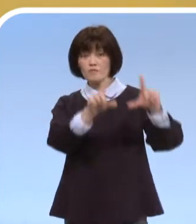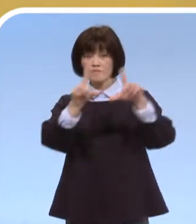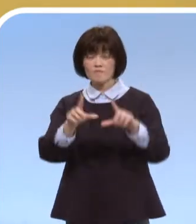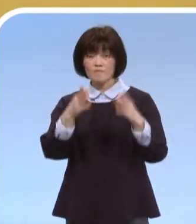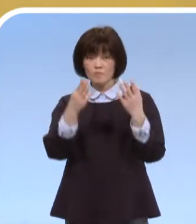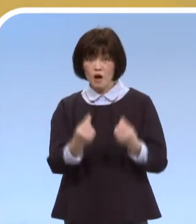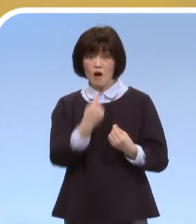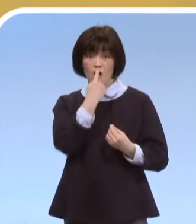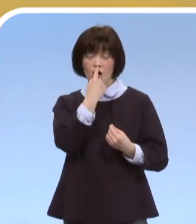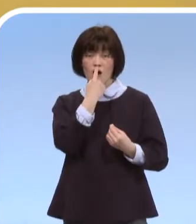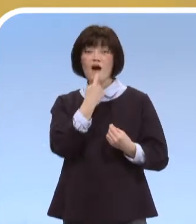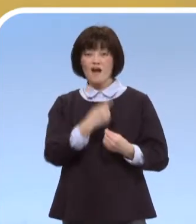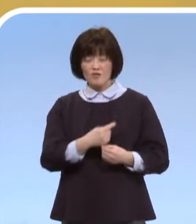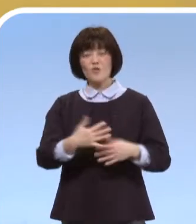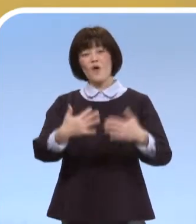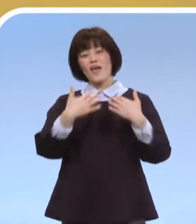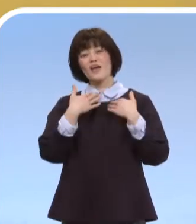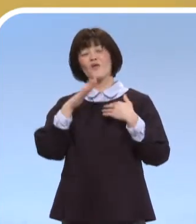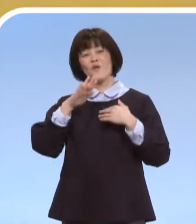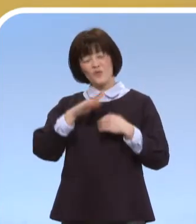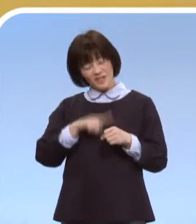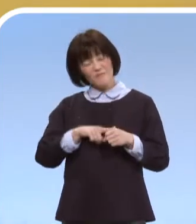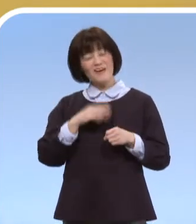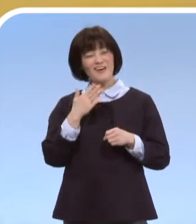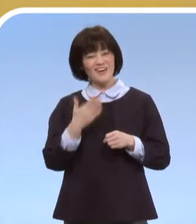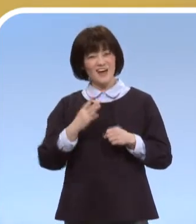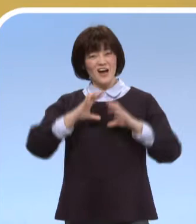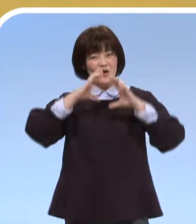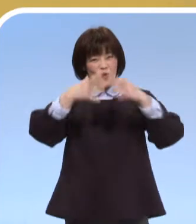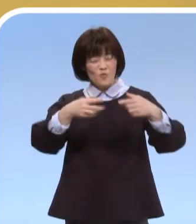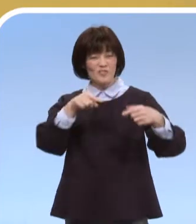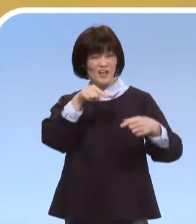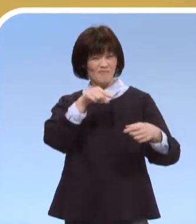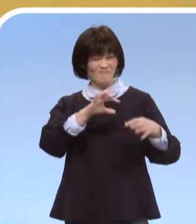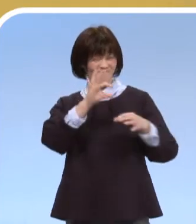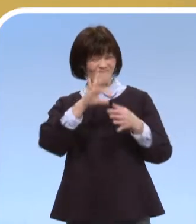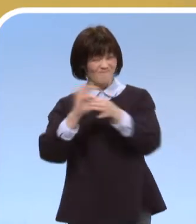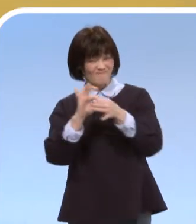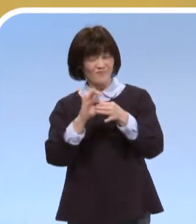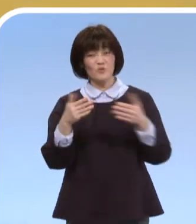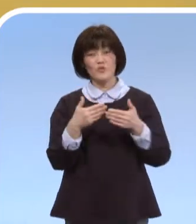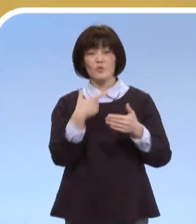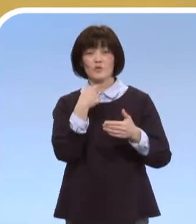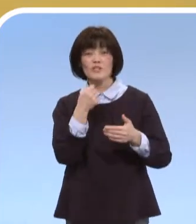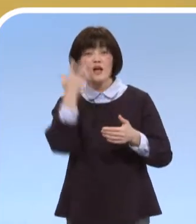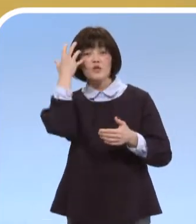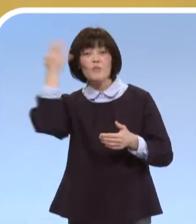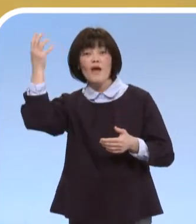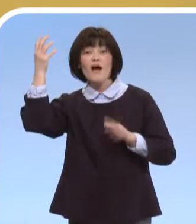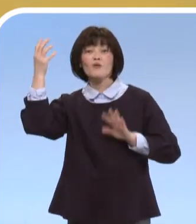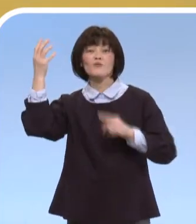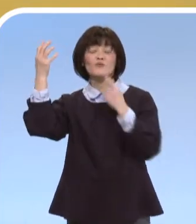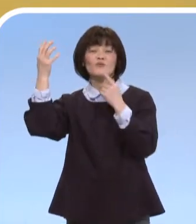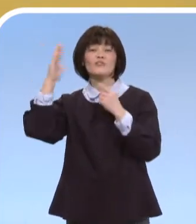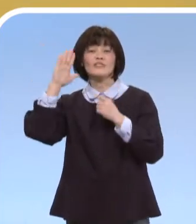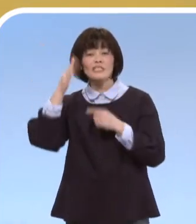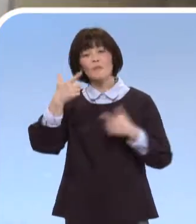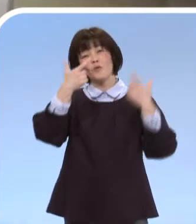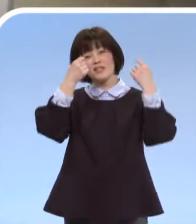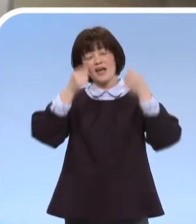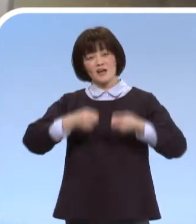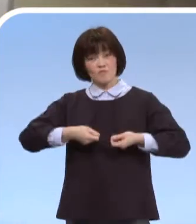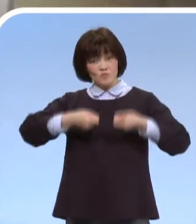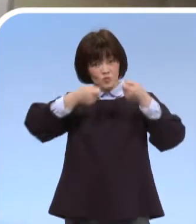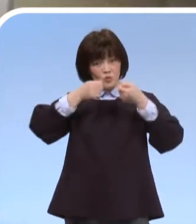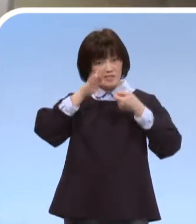そんな影響もあって将来的にちょっと国際的な仕事がしたいなってずっと思ってたんですね。でも大学卒業した時は